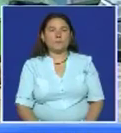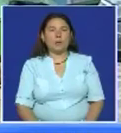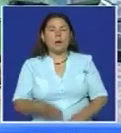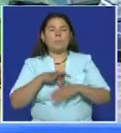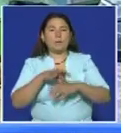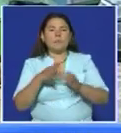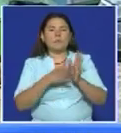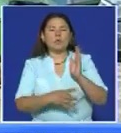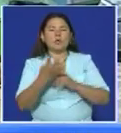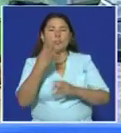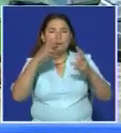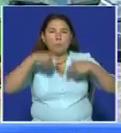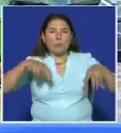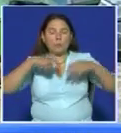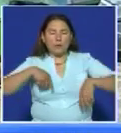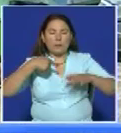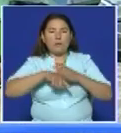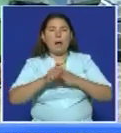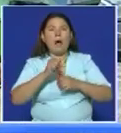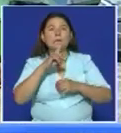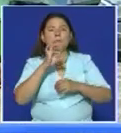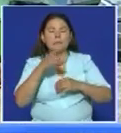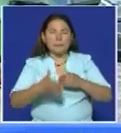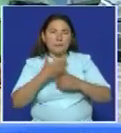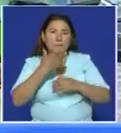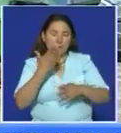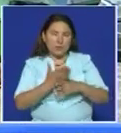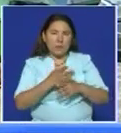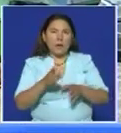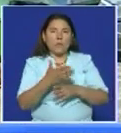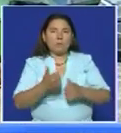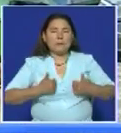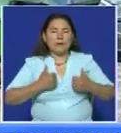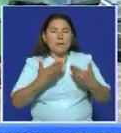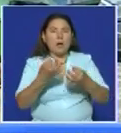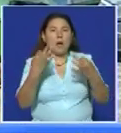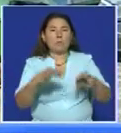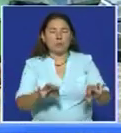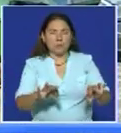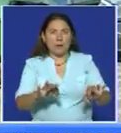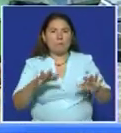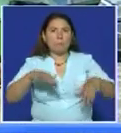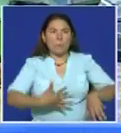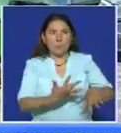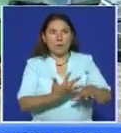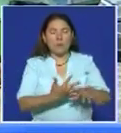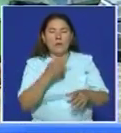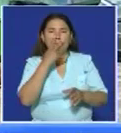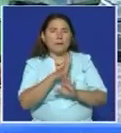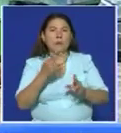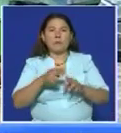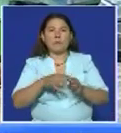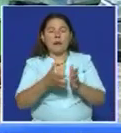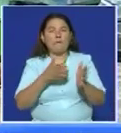Проведено 94 рейда. Возбуждены как административные, так и уголовные дела. Рыбу мы стараемся отпускать в естественную среду обитания. Несмотря на